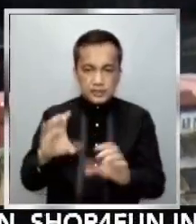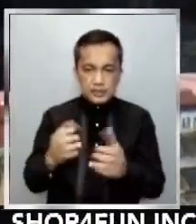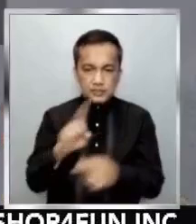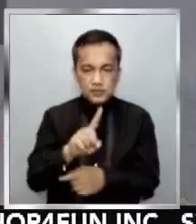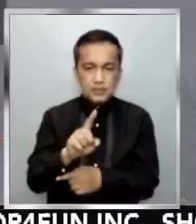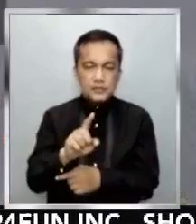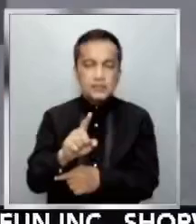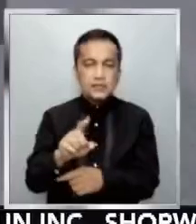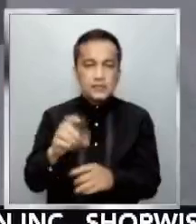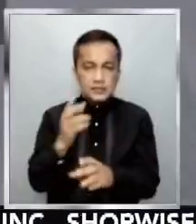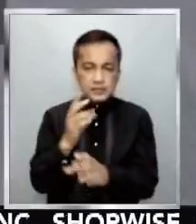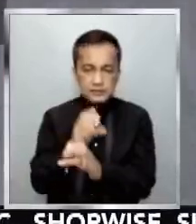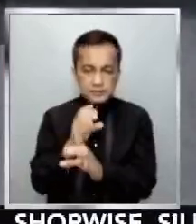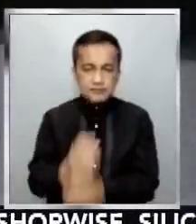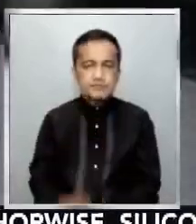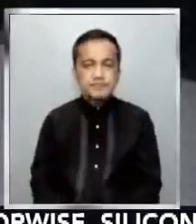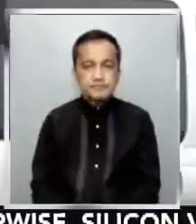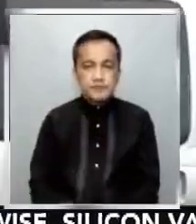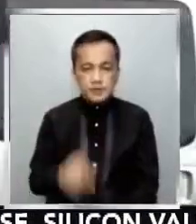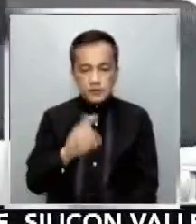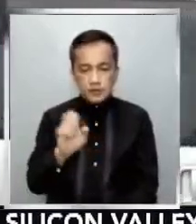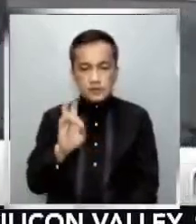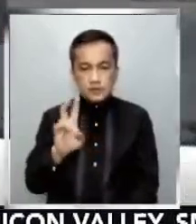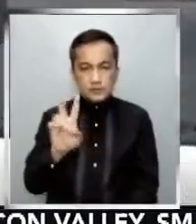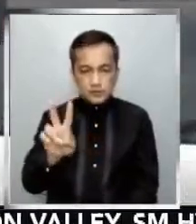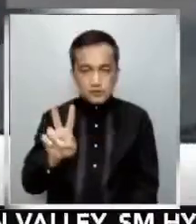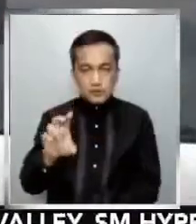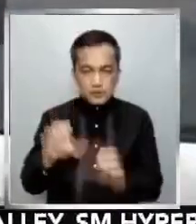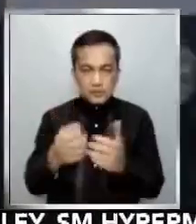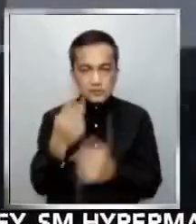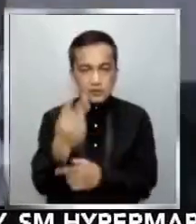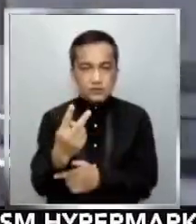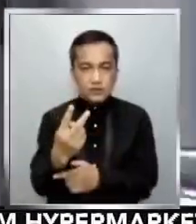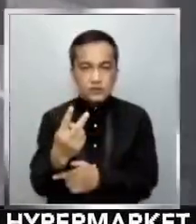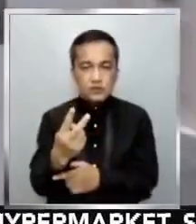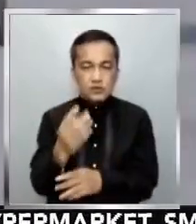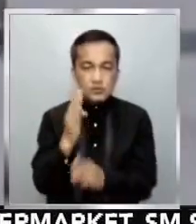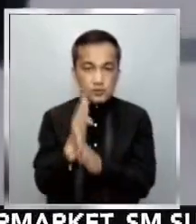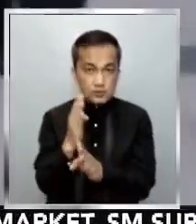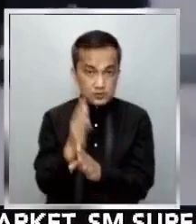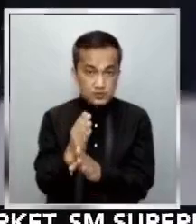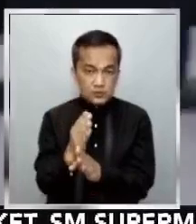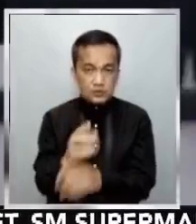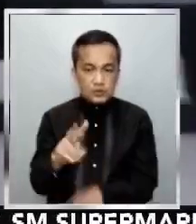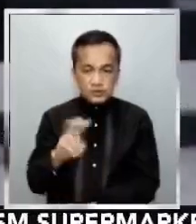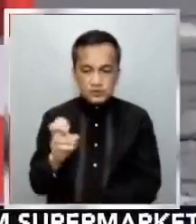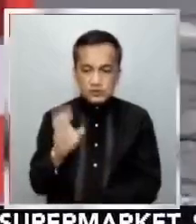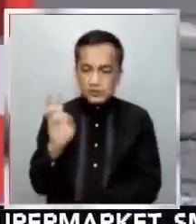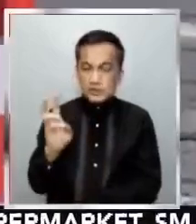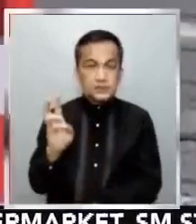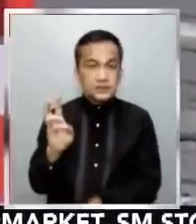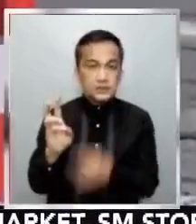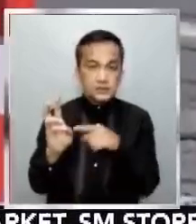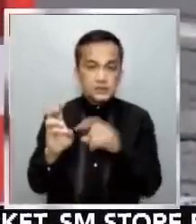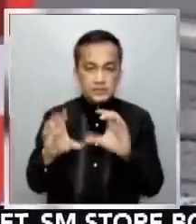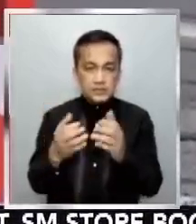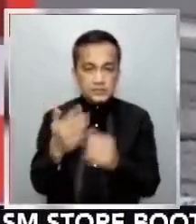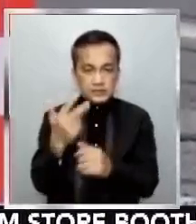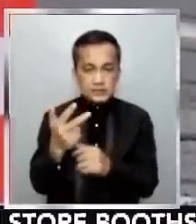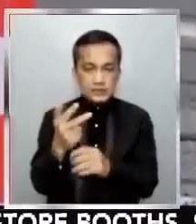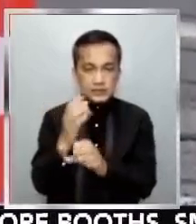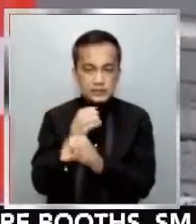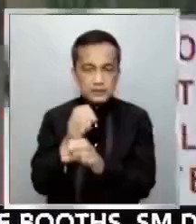kotse, 172 pesos sa Class 2 vehicles o mga bus, at 206 sa Class 3 vehicles o mga